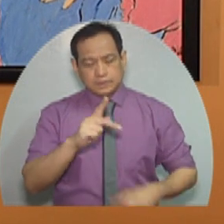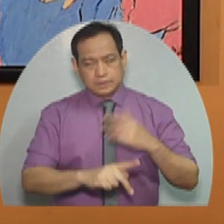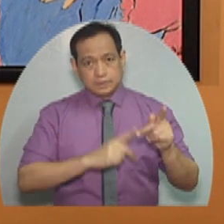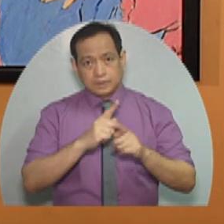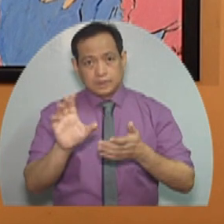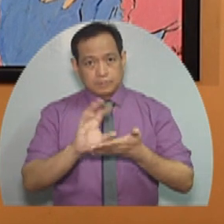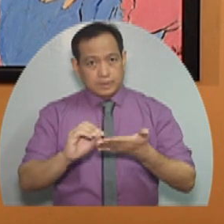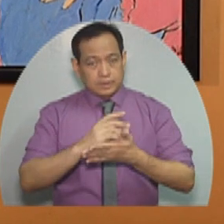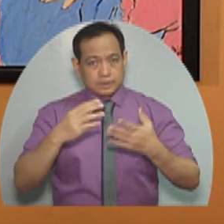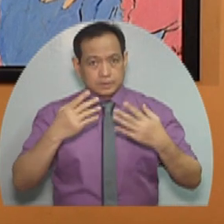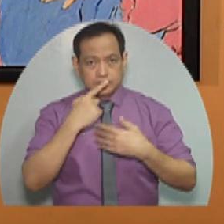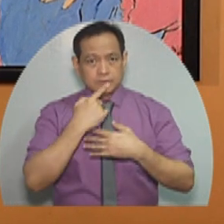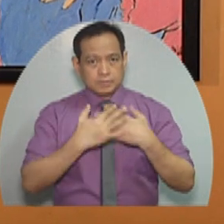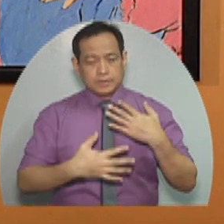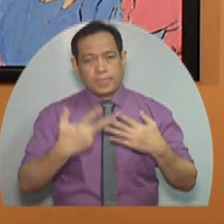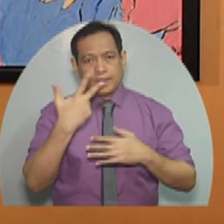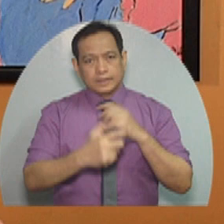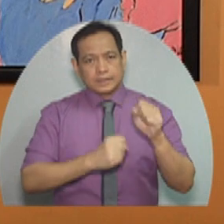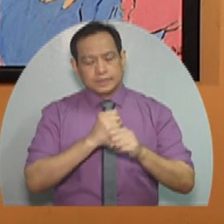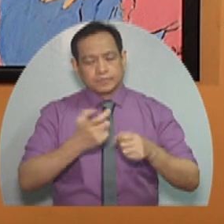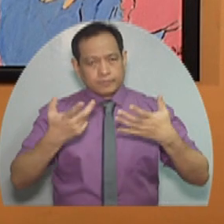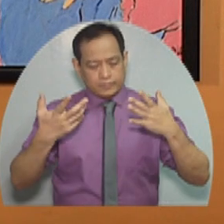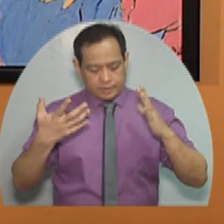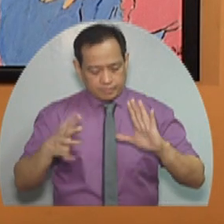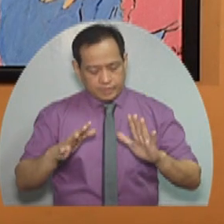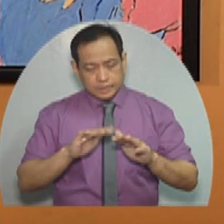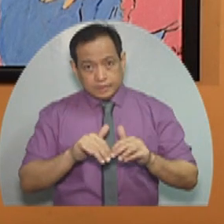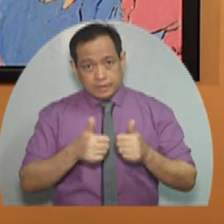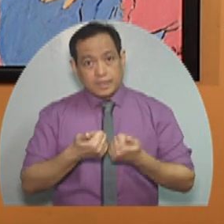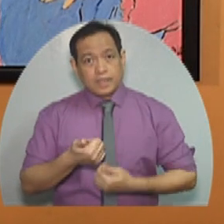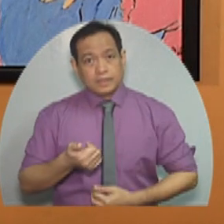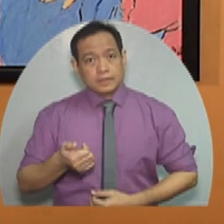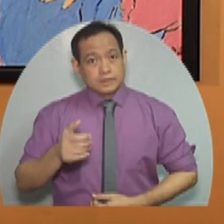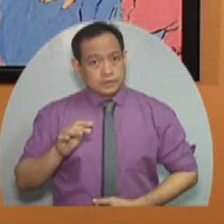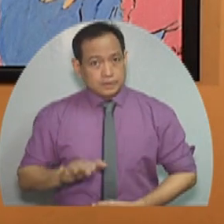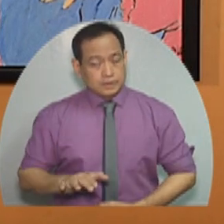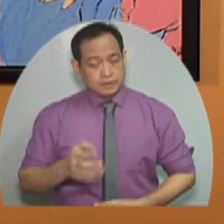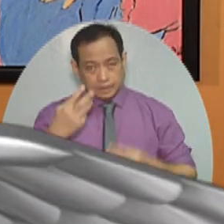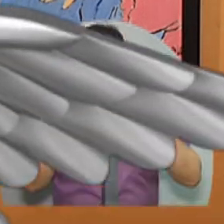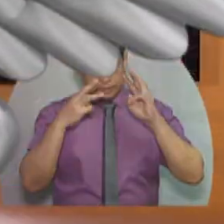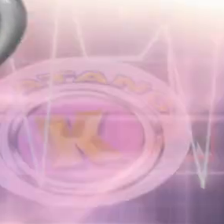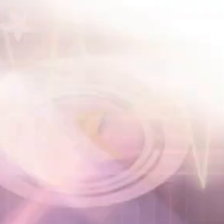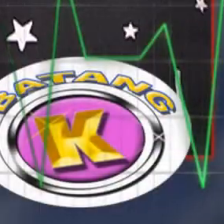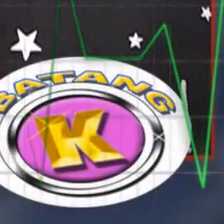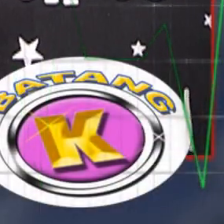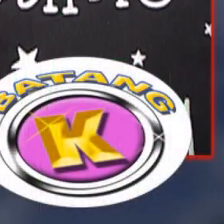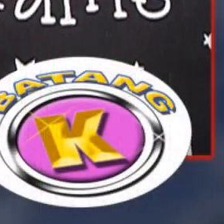ng cancer sa dugo. Ngayon 3 taon na nakalipas, kumusta na kaya siya? Panoorin po natin.